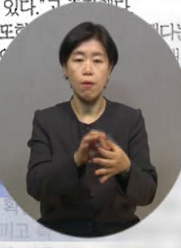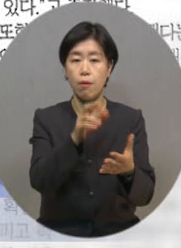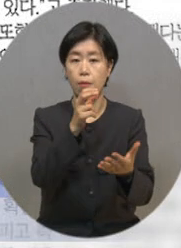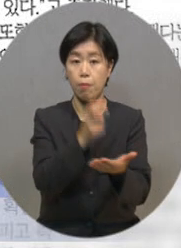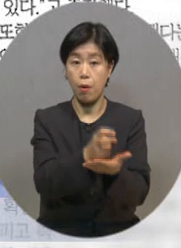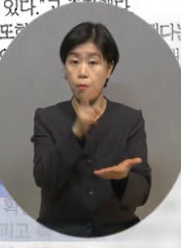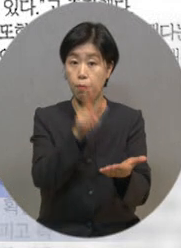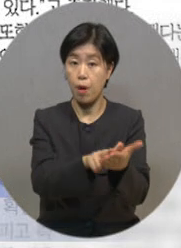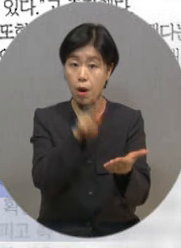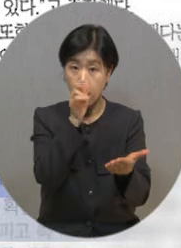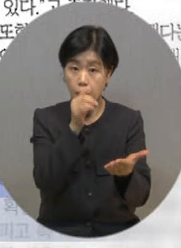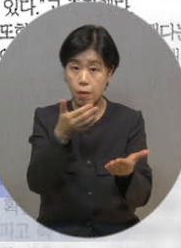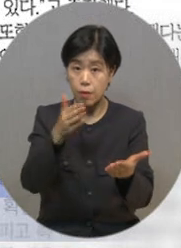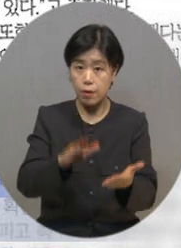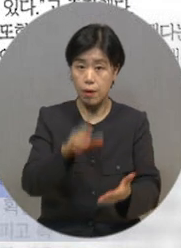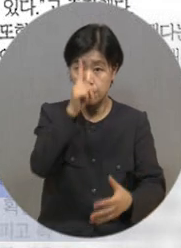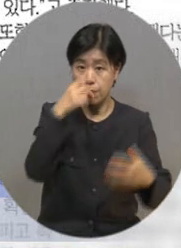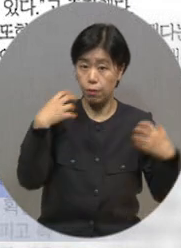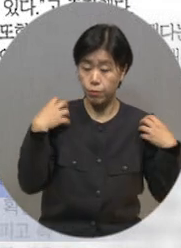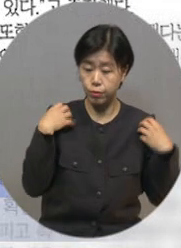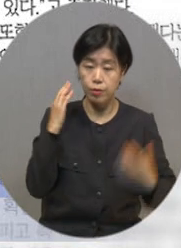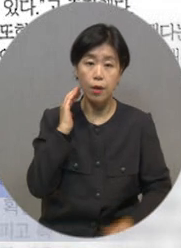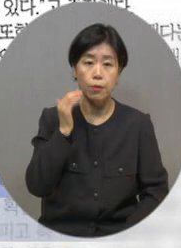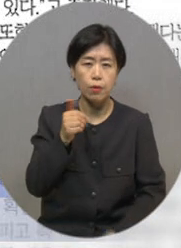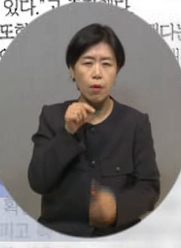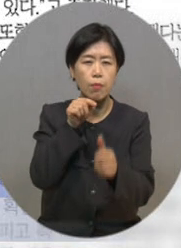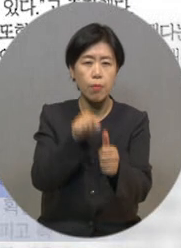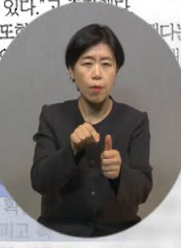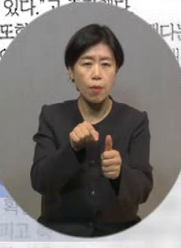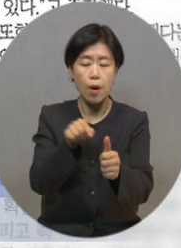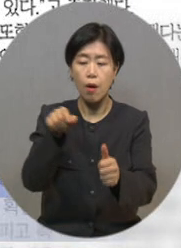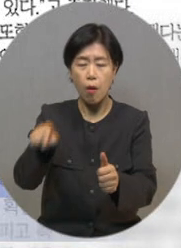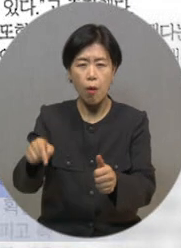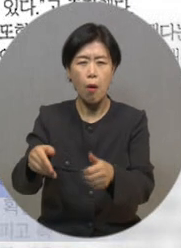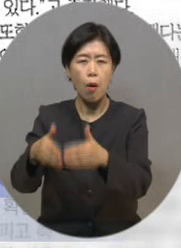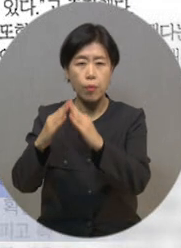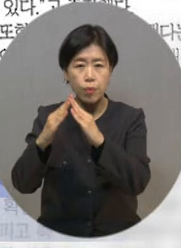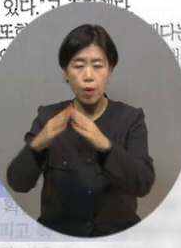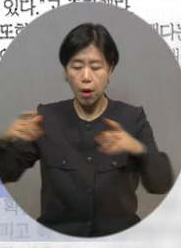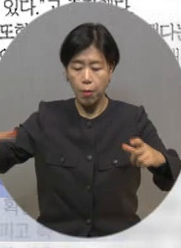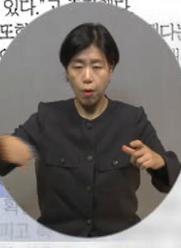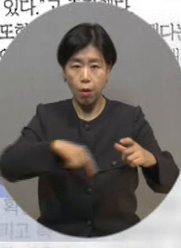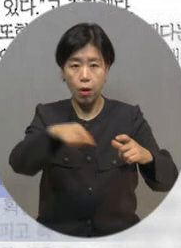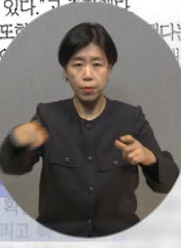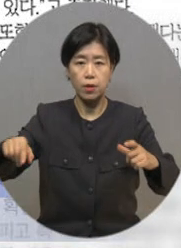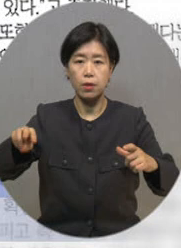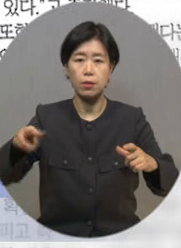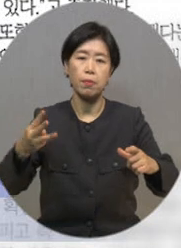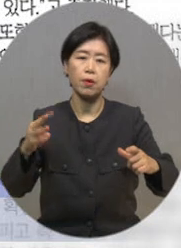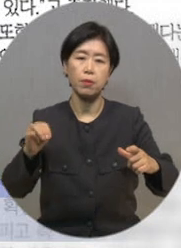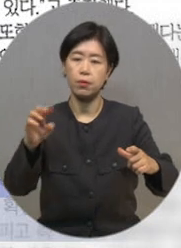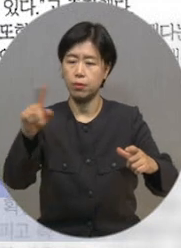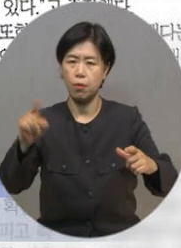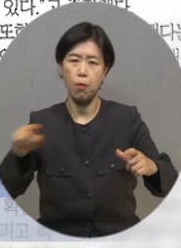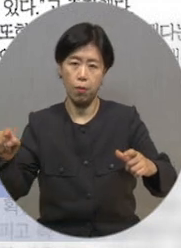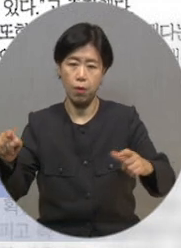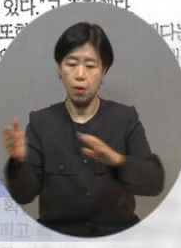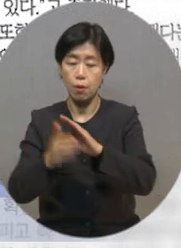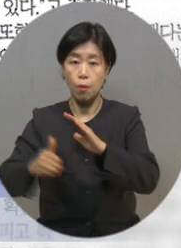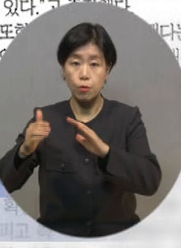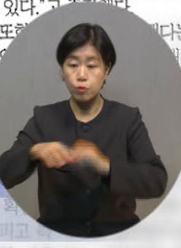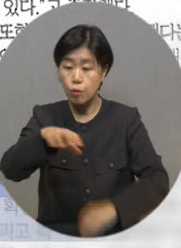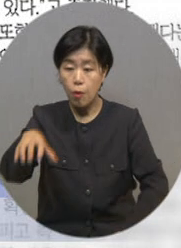정부는 대통령령으로 편의 시설 의무 설치 범위를 300m 이상인이 공 중 이용시설에